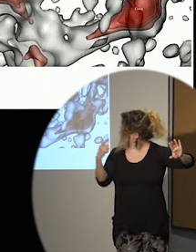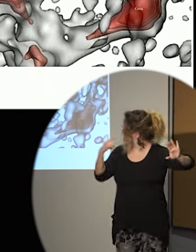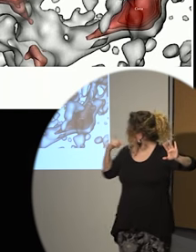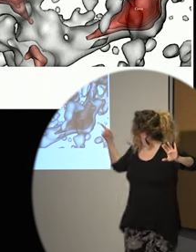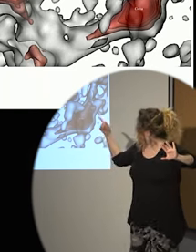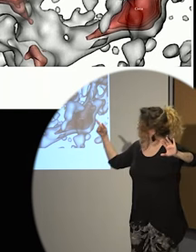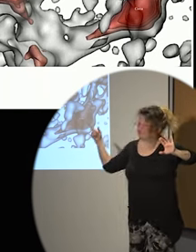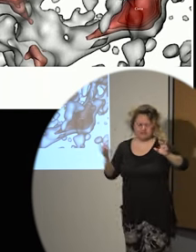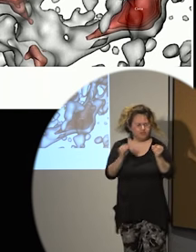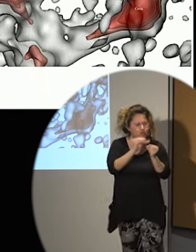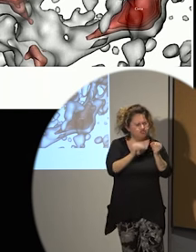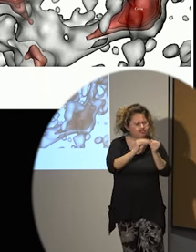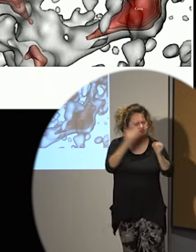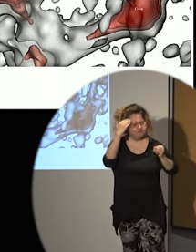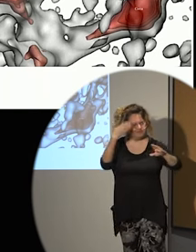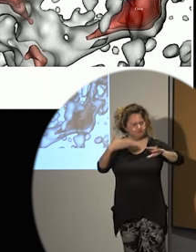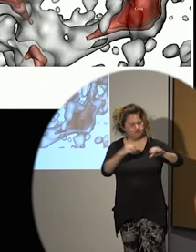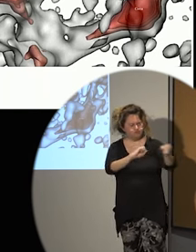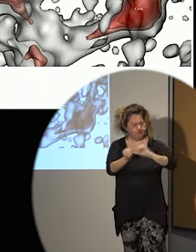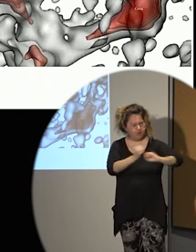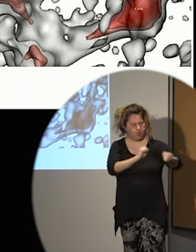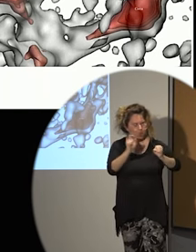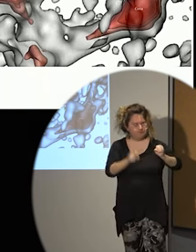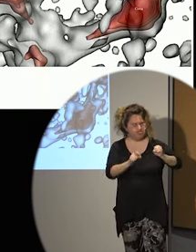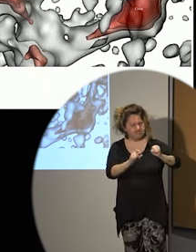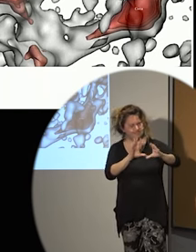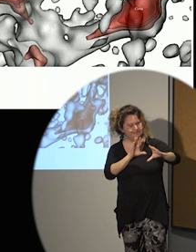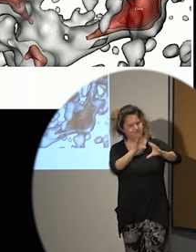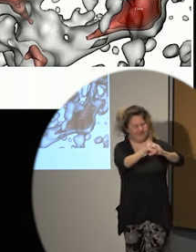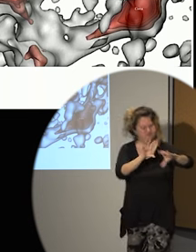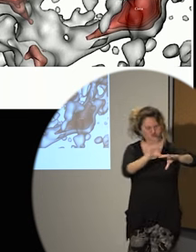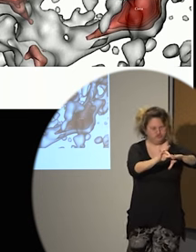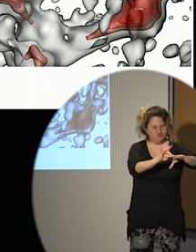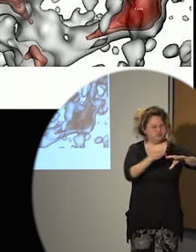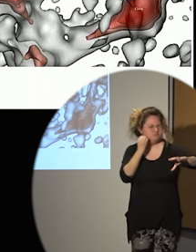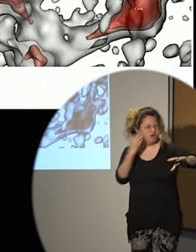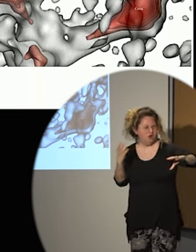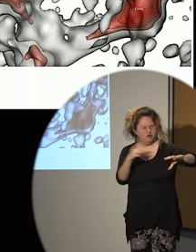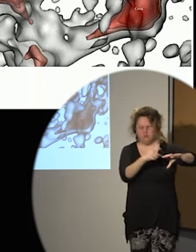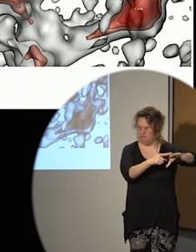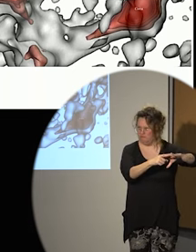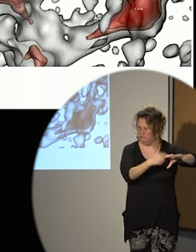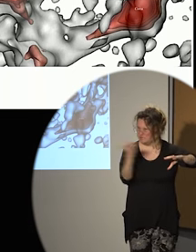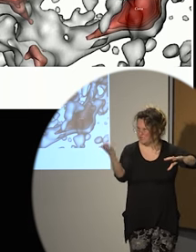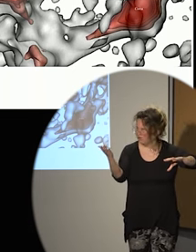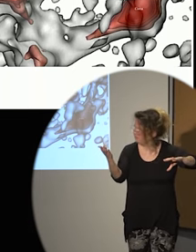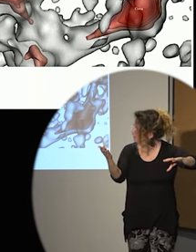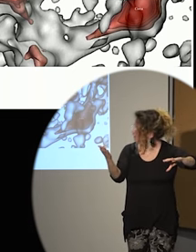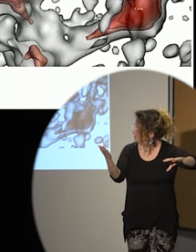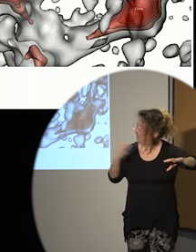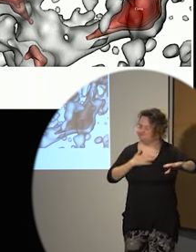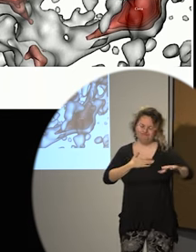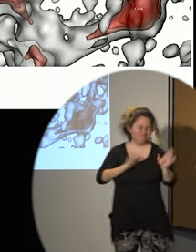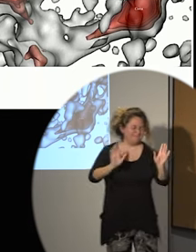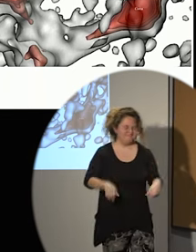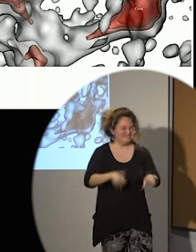filaments s'ils veulent bouger, ou ces filaments peuvent aussi bouger. J'ai du mal à m'exprimer. Alors